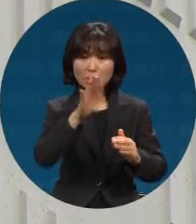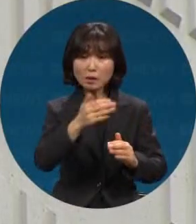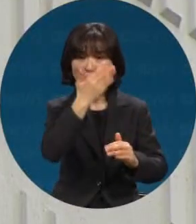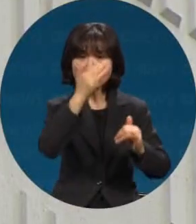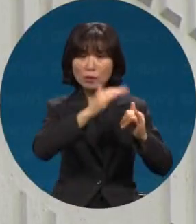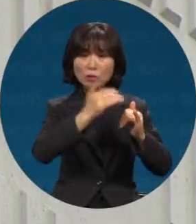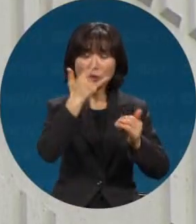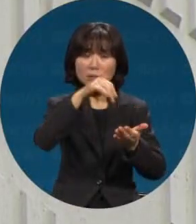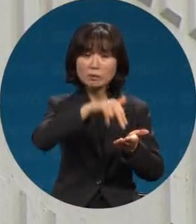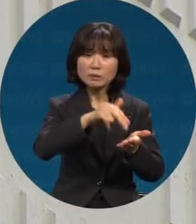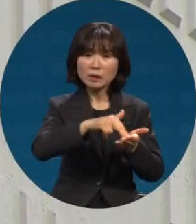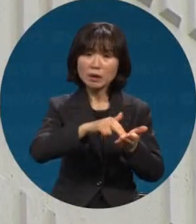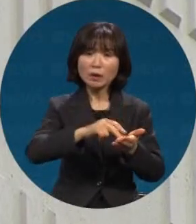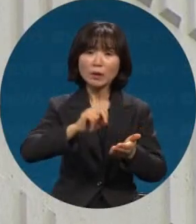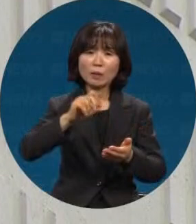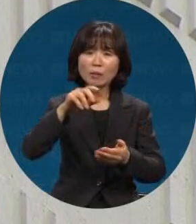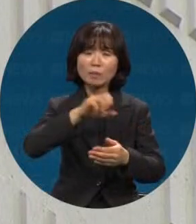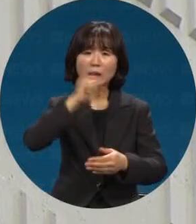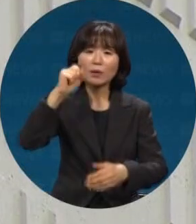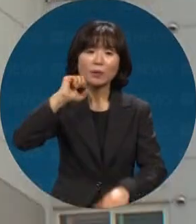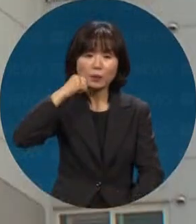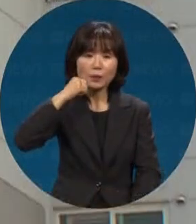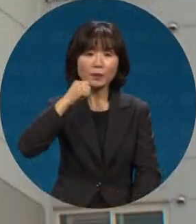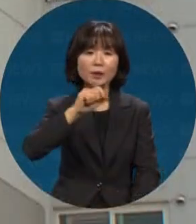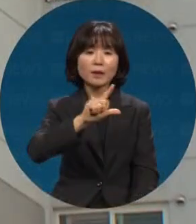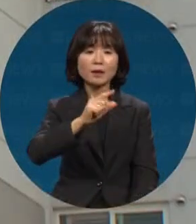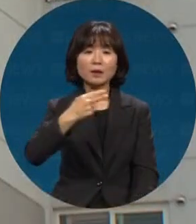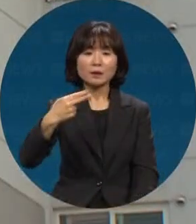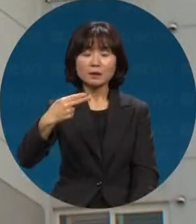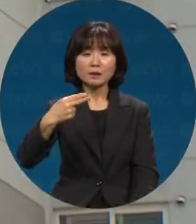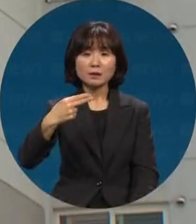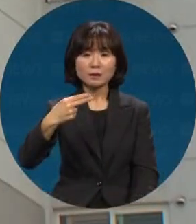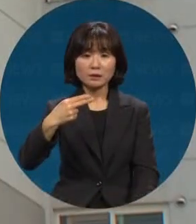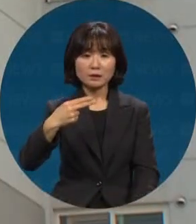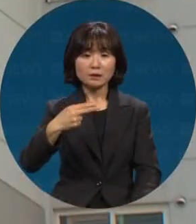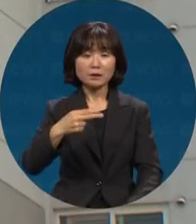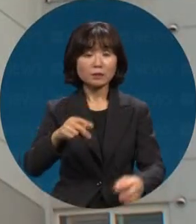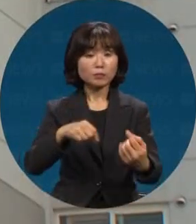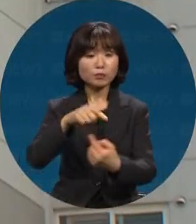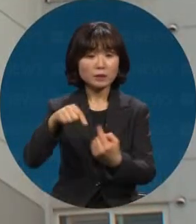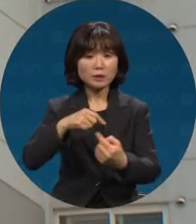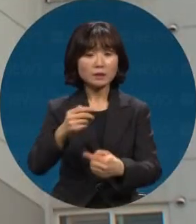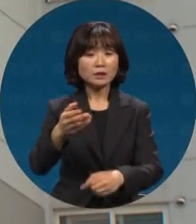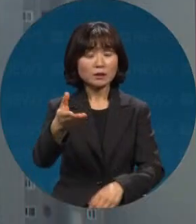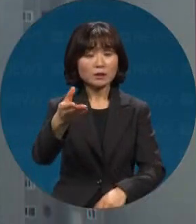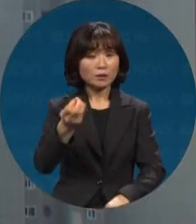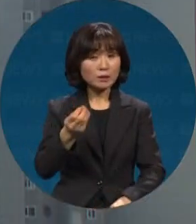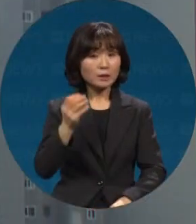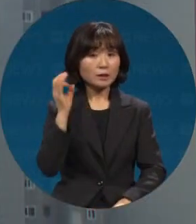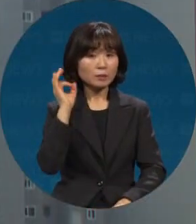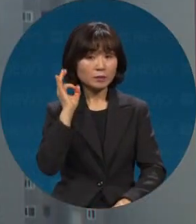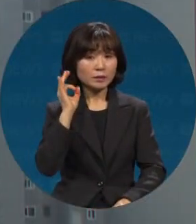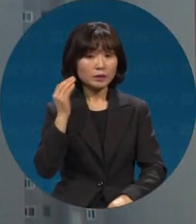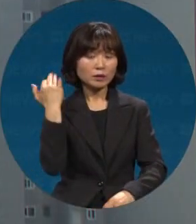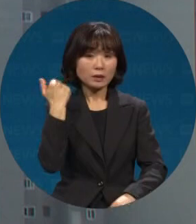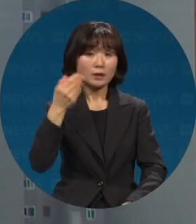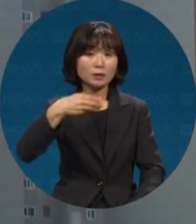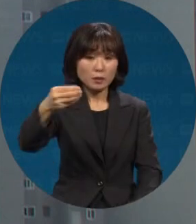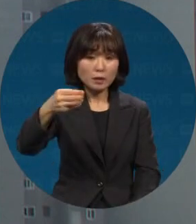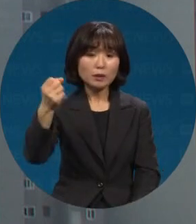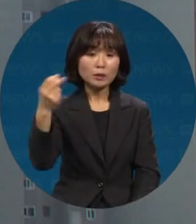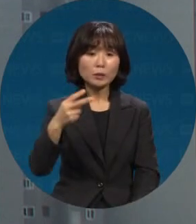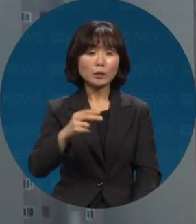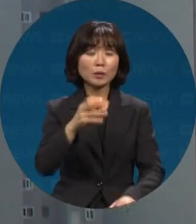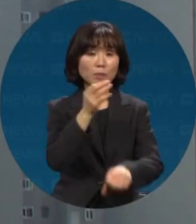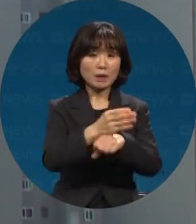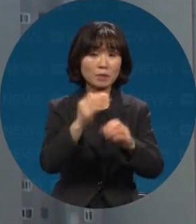높습니다 LH 등 공공주택사업자가 운영하는 전세임대와 매입임대주택은 수도권을 기준으로 보증금의 5%